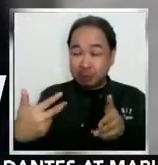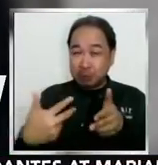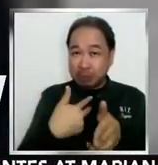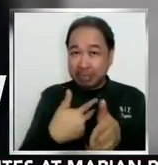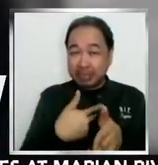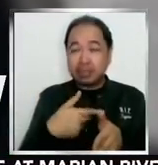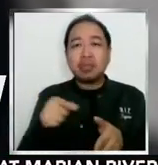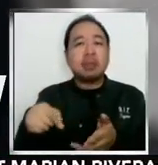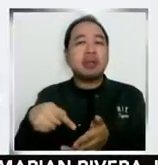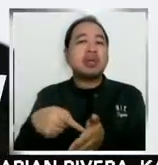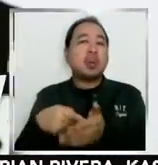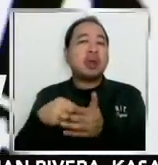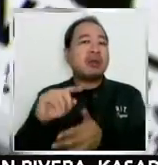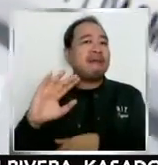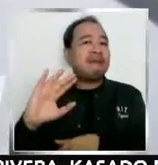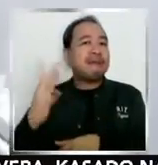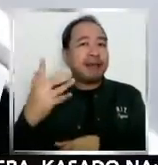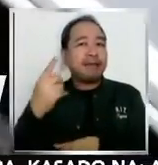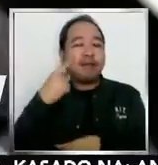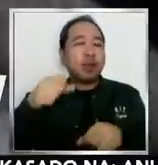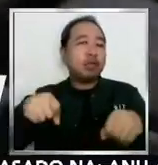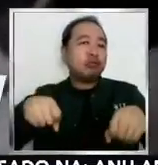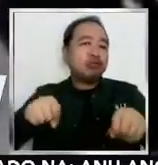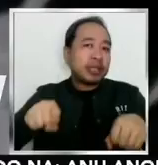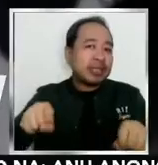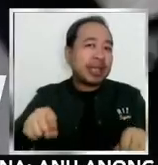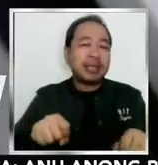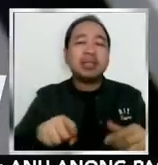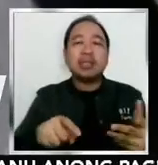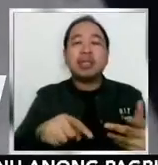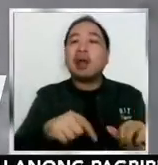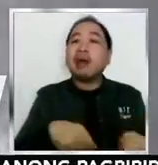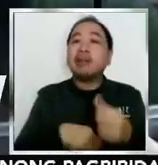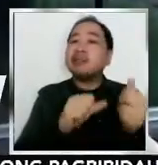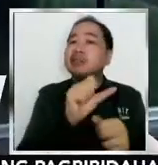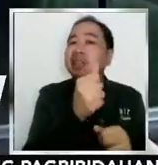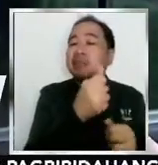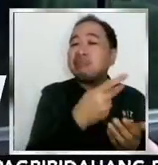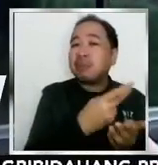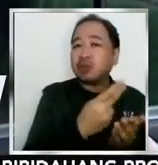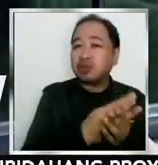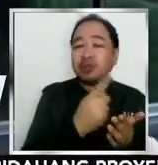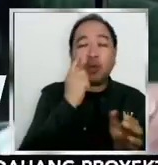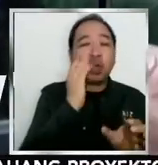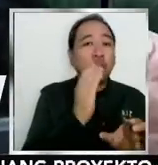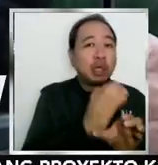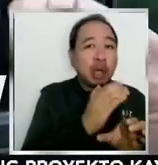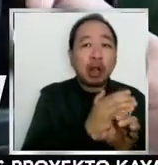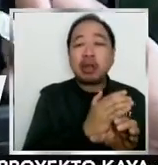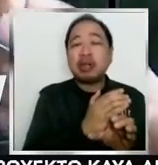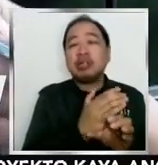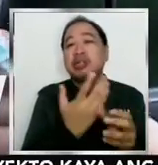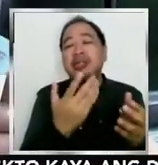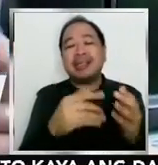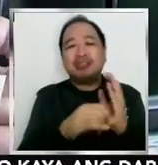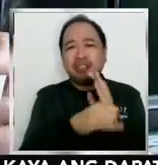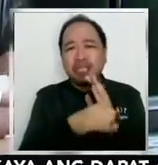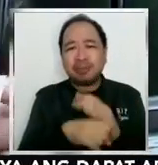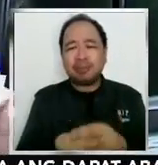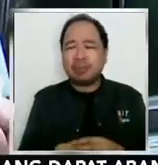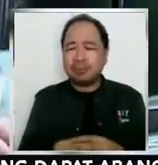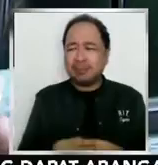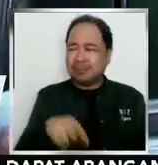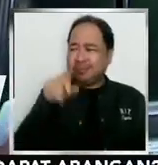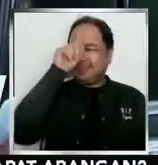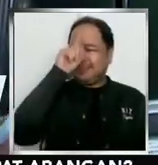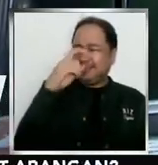pesos naman sa ibang uri ng sasakyan, kabilang ang mga motorsiklo, kotse at jeep. Bakit ho naman ganon? Oho,